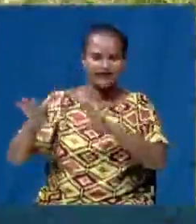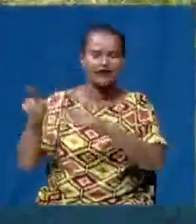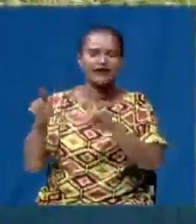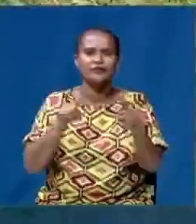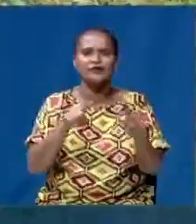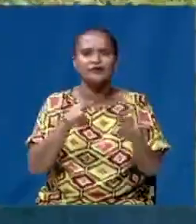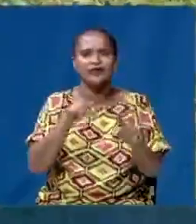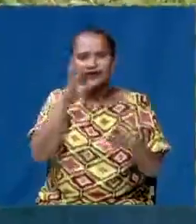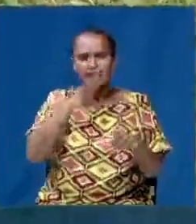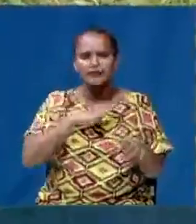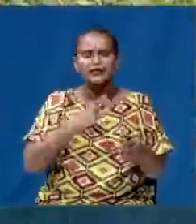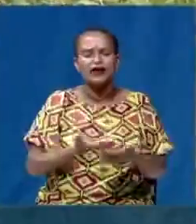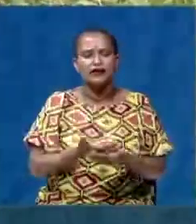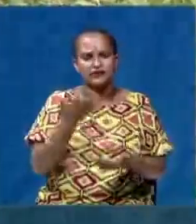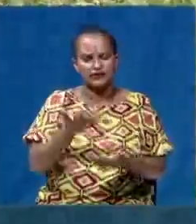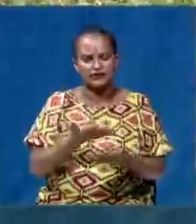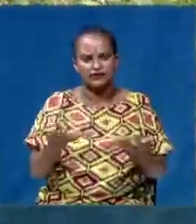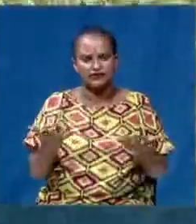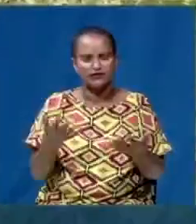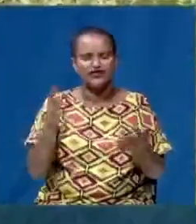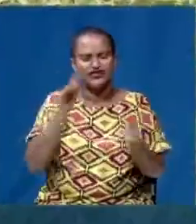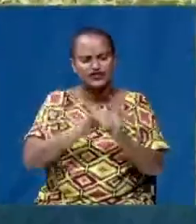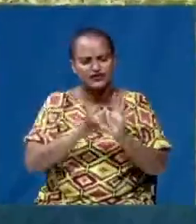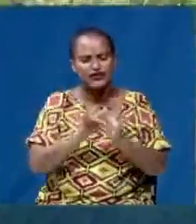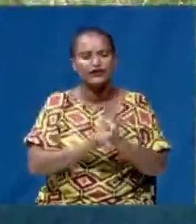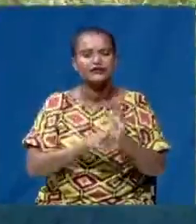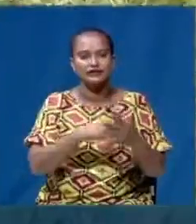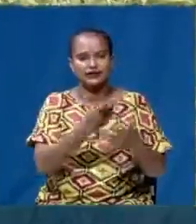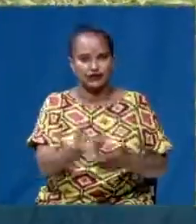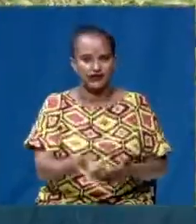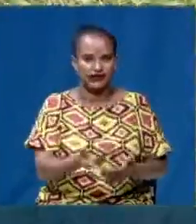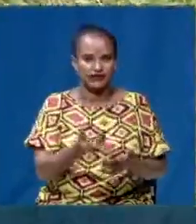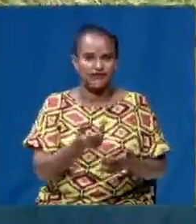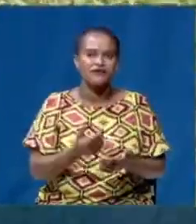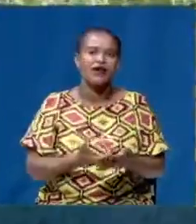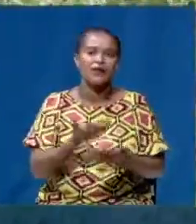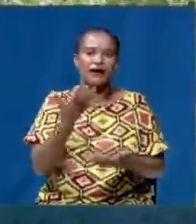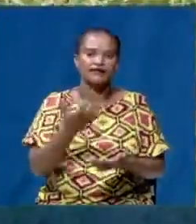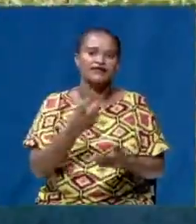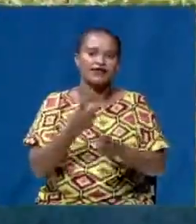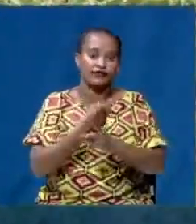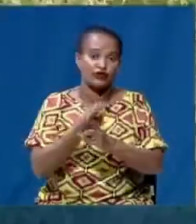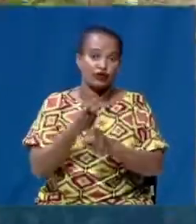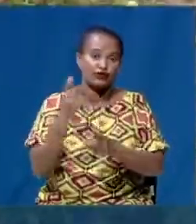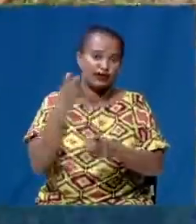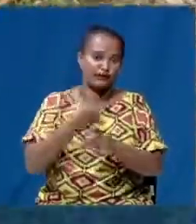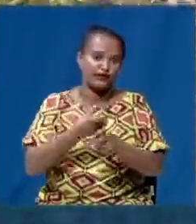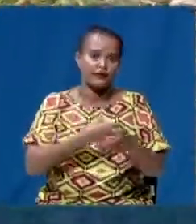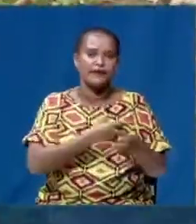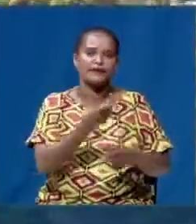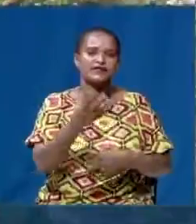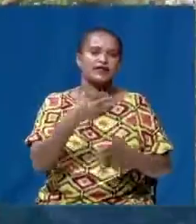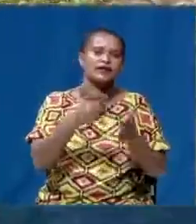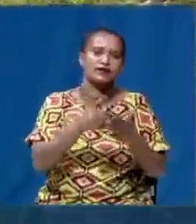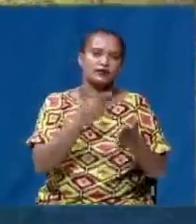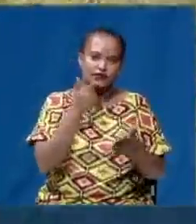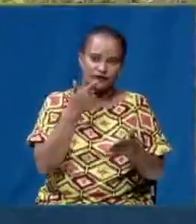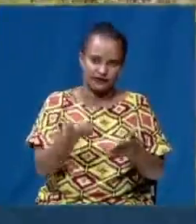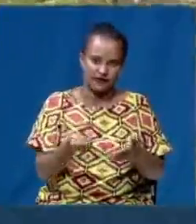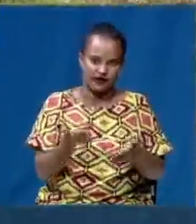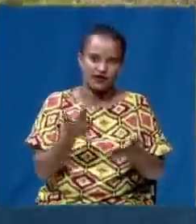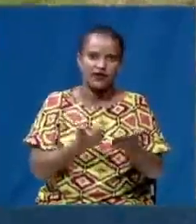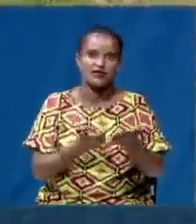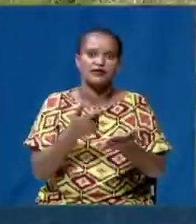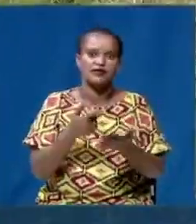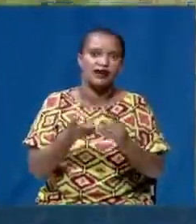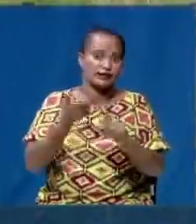ሰብ ንዋትን ጥሪትን ዝፈፀምዎ ጨፍጫፍን ዕንወትን ኣብ ሃፍቲ ተፈጥሮና እውን ከቢድ ብርሰት ኣብፂሖም እዮም ድሕሪ ምባል ነዚ